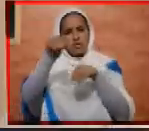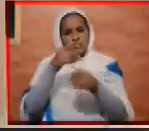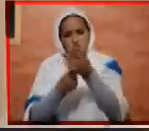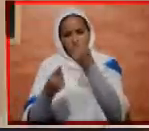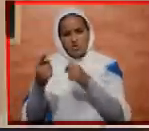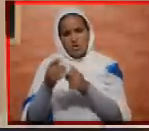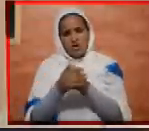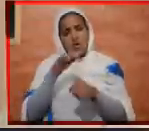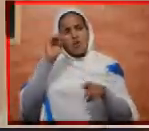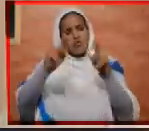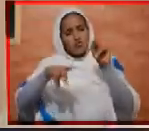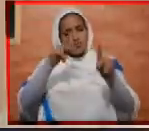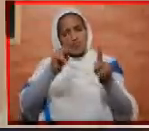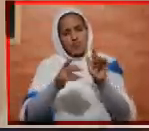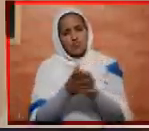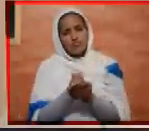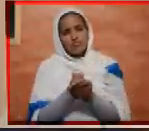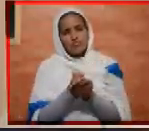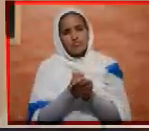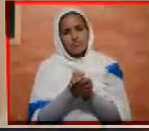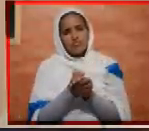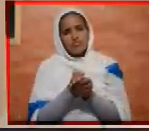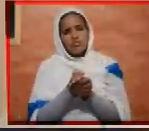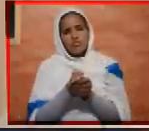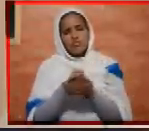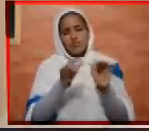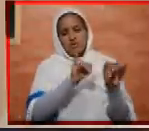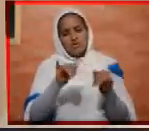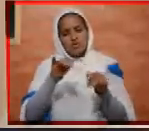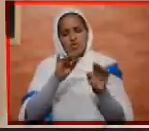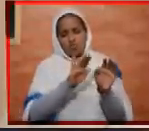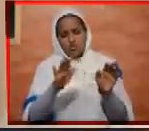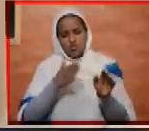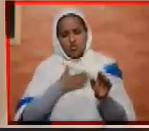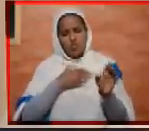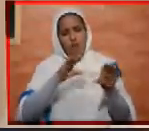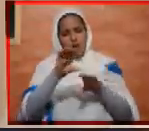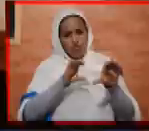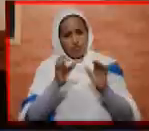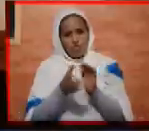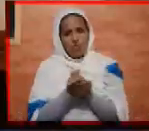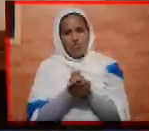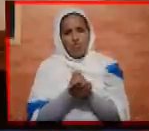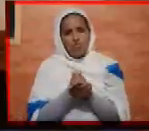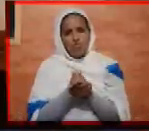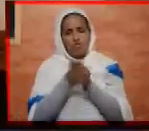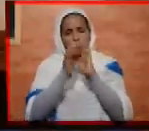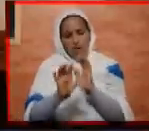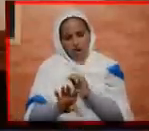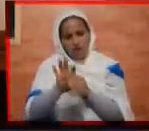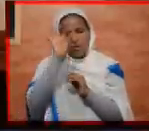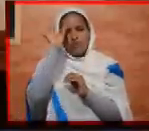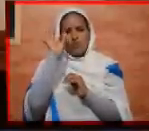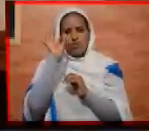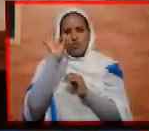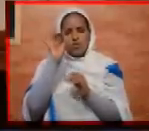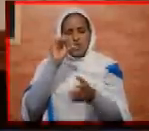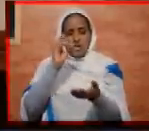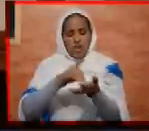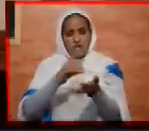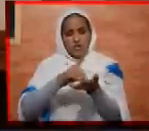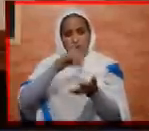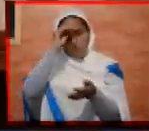የሚገኙ ያላቸውም ሰዎች ስለሚገኙ በደንብ ለተማሪዎች ይዘከራቸዋል።